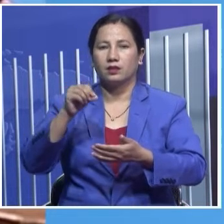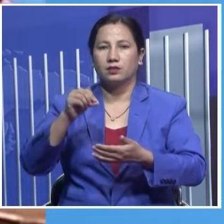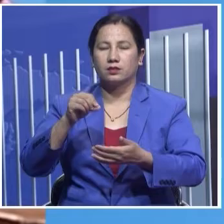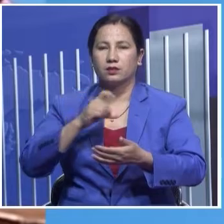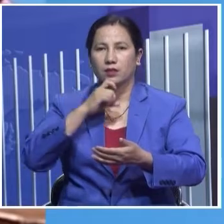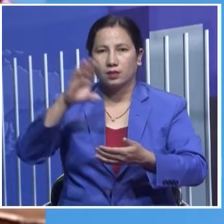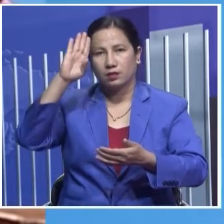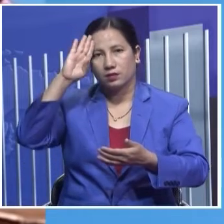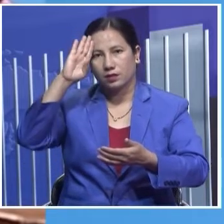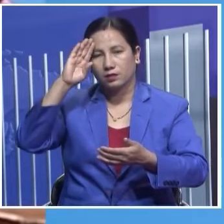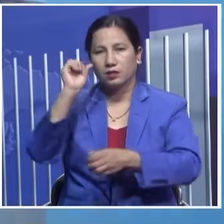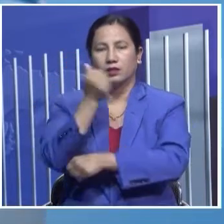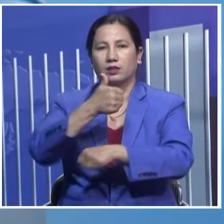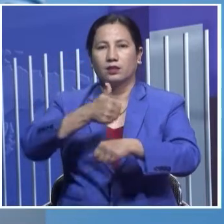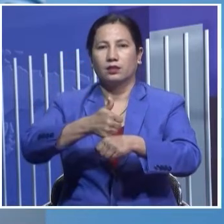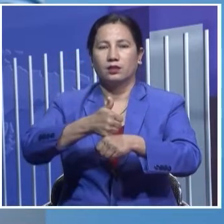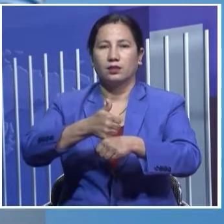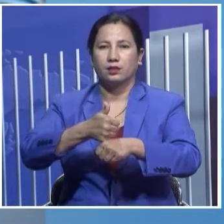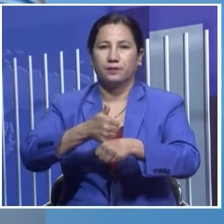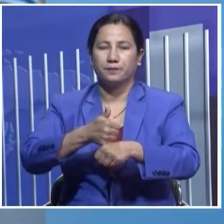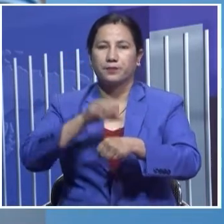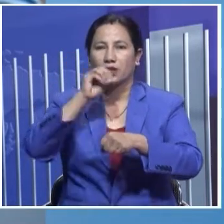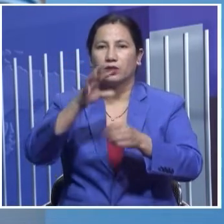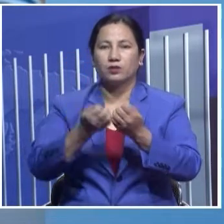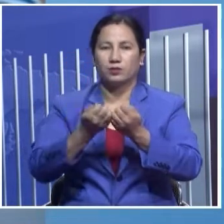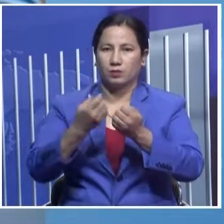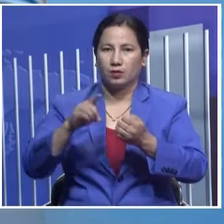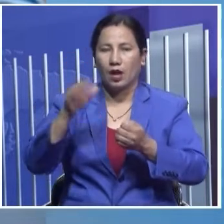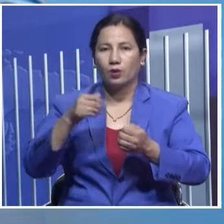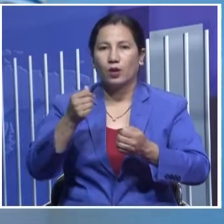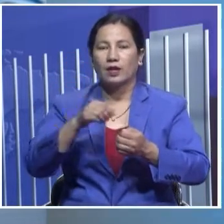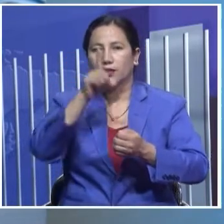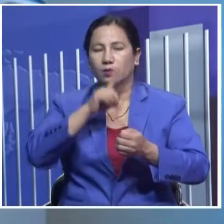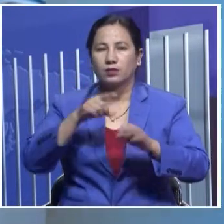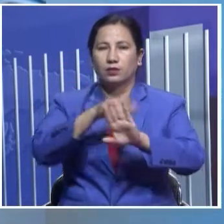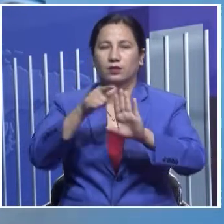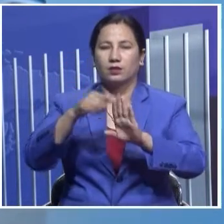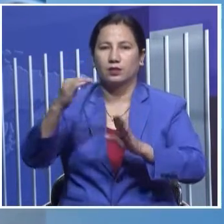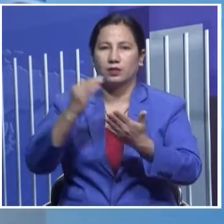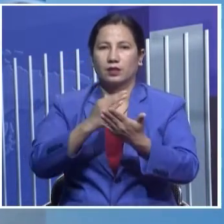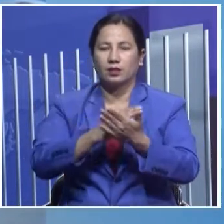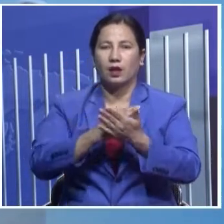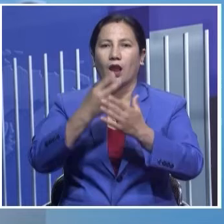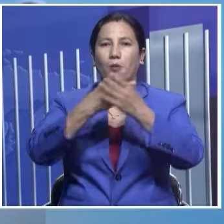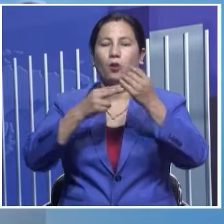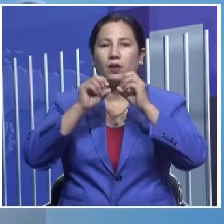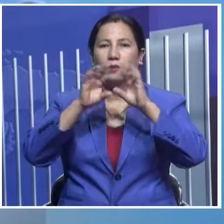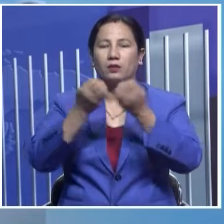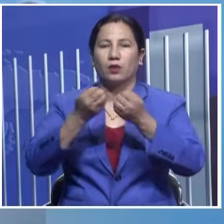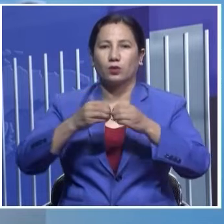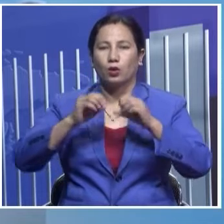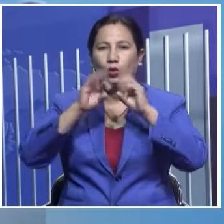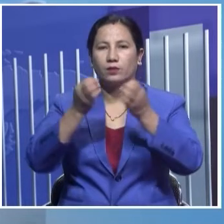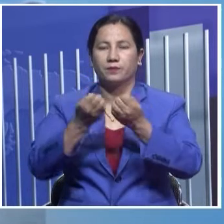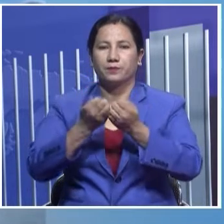सरकारको तर्फबाट राष्ट्रपति विद्यादेवी भण्डारीले प्रस्तुत गर्नुभएको आउँदो आर्थिक वर्षको नीति तथा कार्यक्रम बहुमतले पारित भएको घोषणा